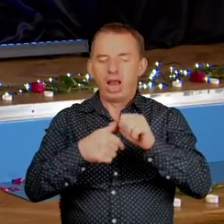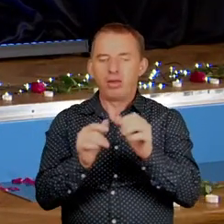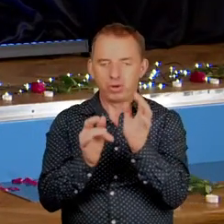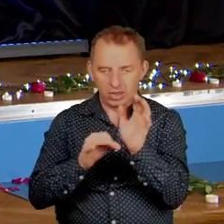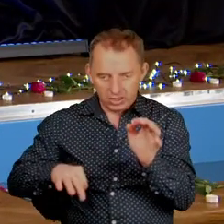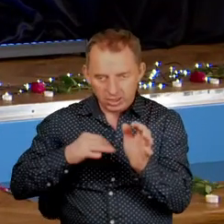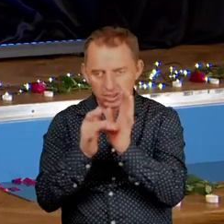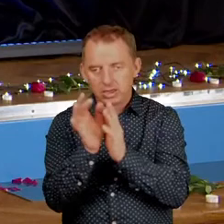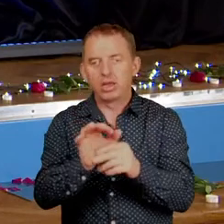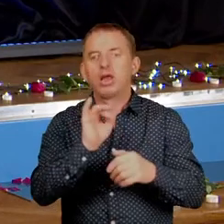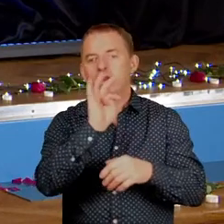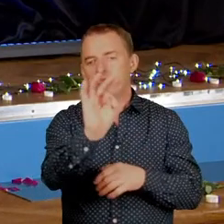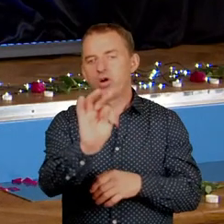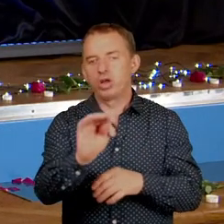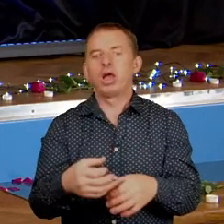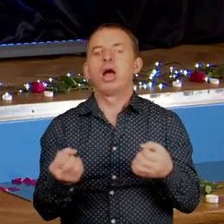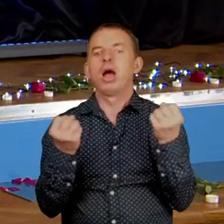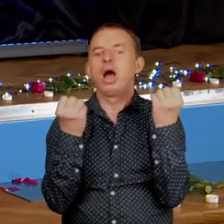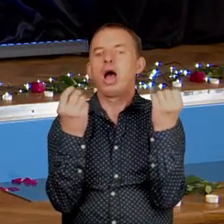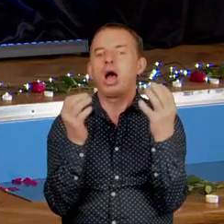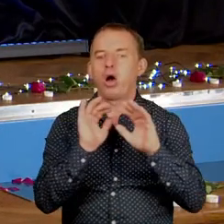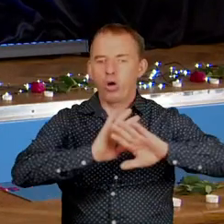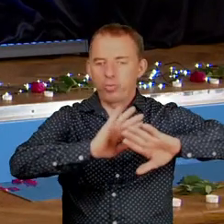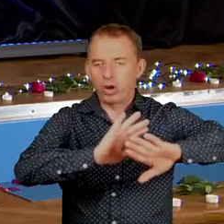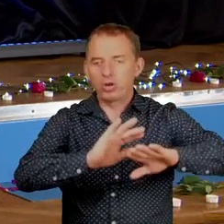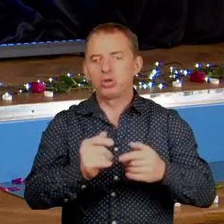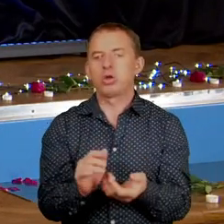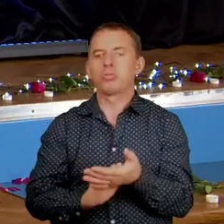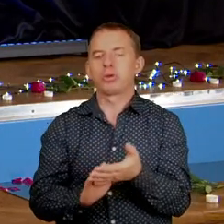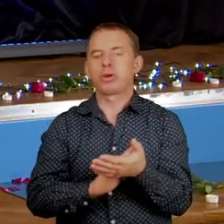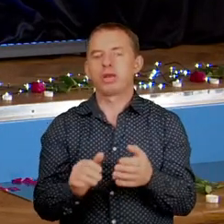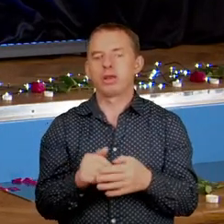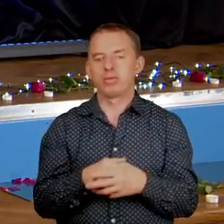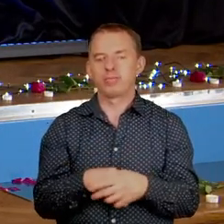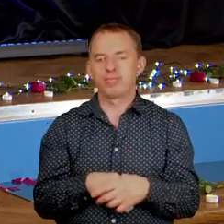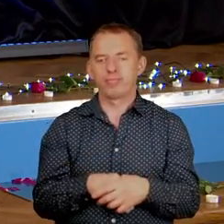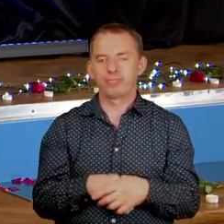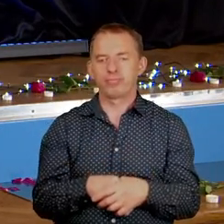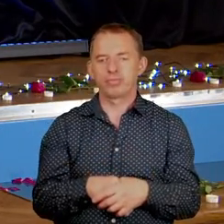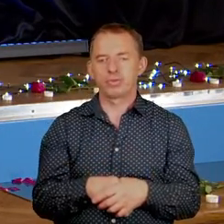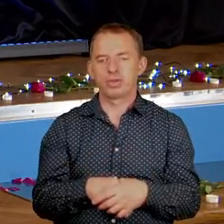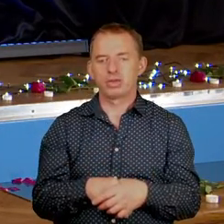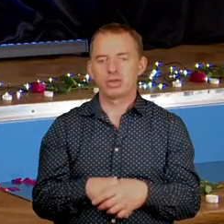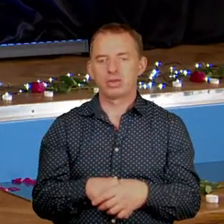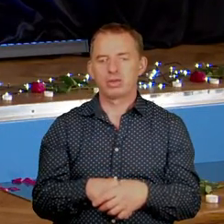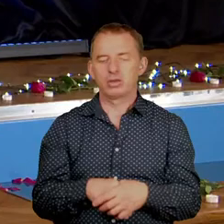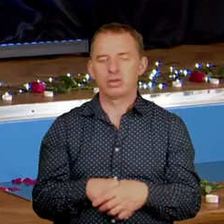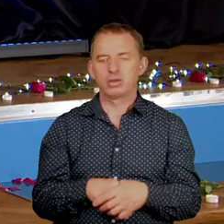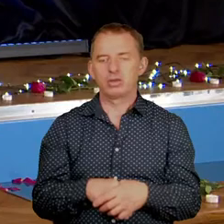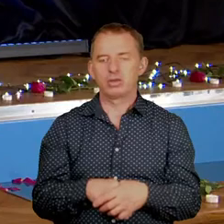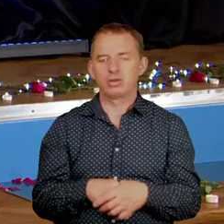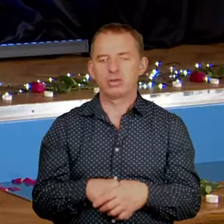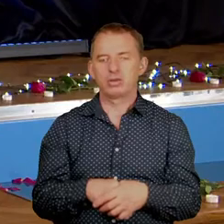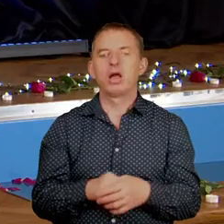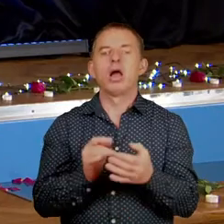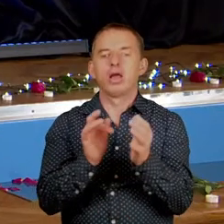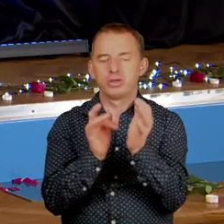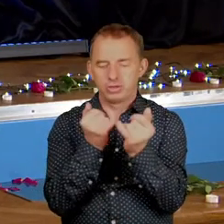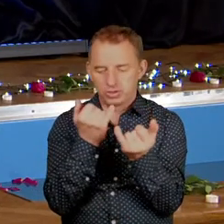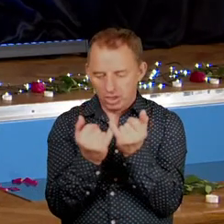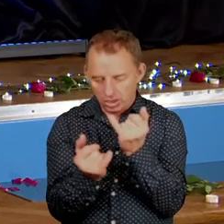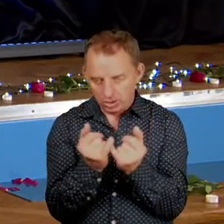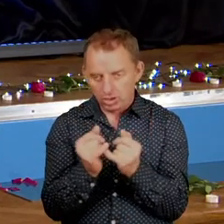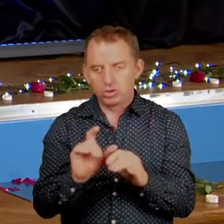jest również twoim adwokatem, twoim obrońcą. If that happened in an earthly court, we would call it a conflict of interest. Jeżeli coś